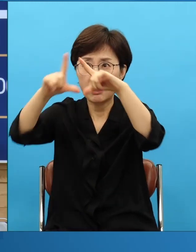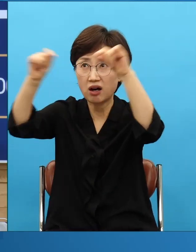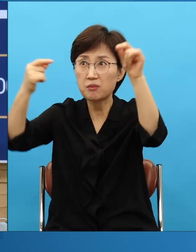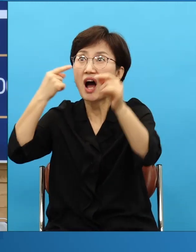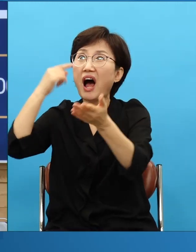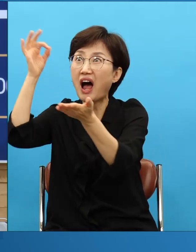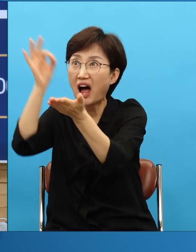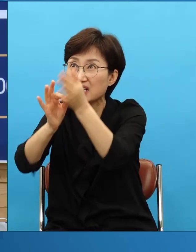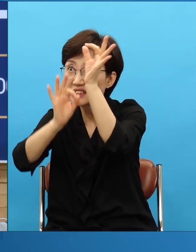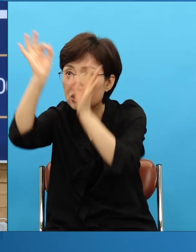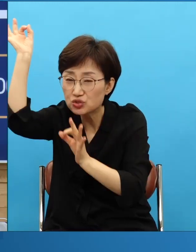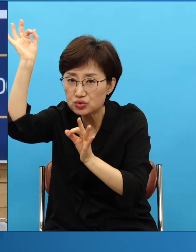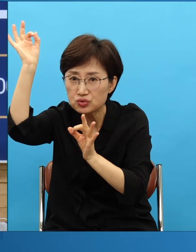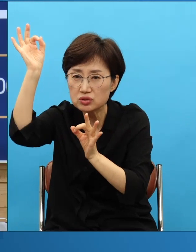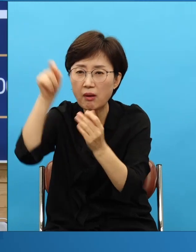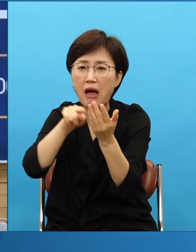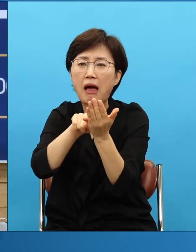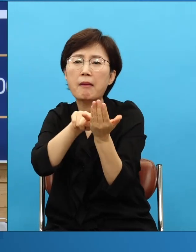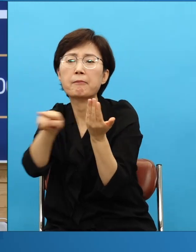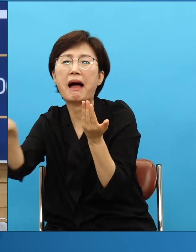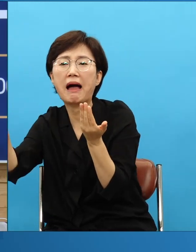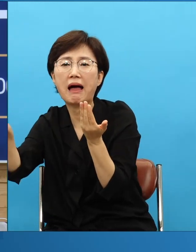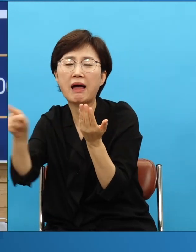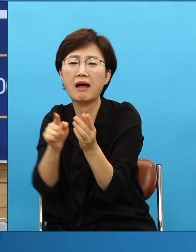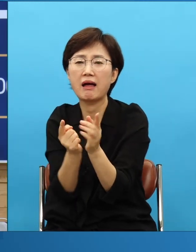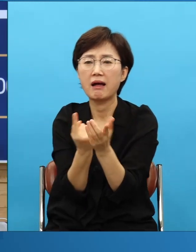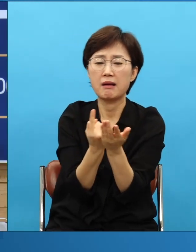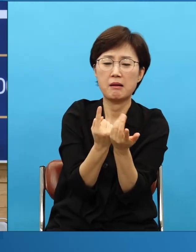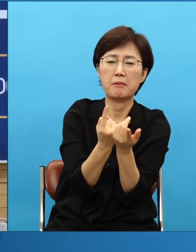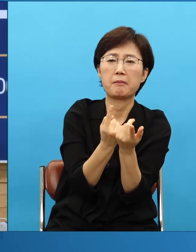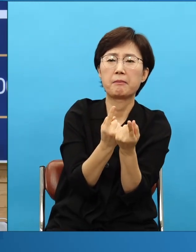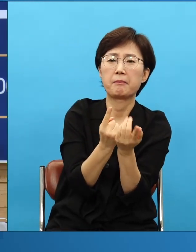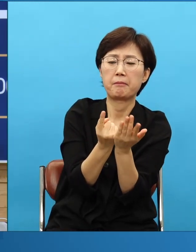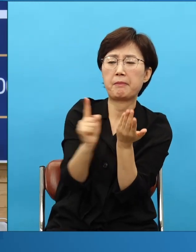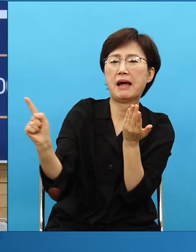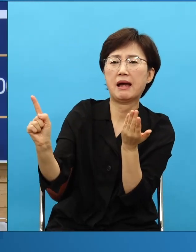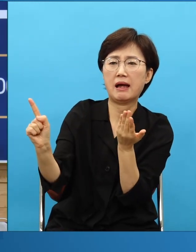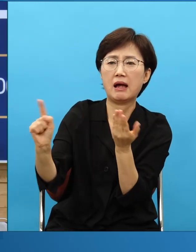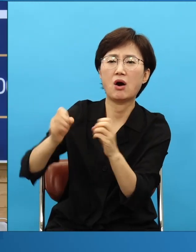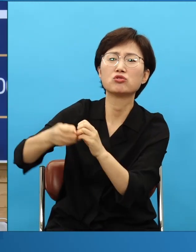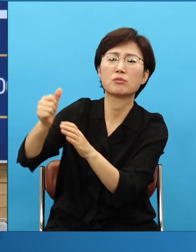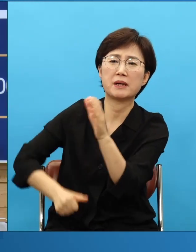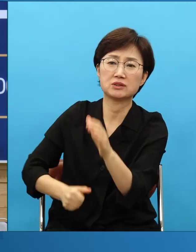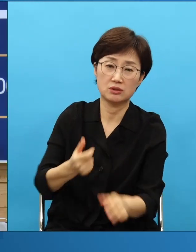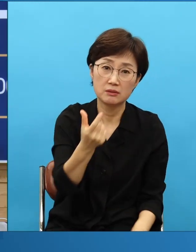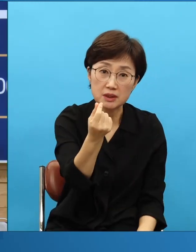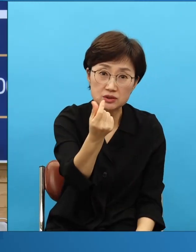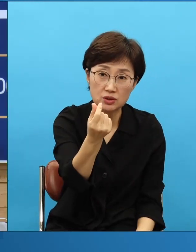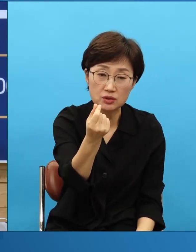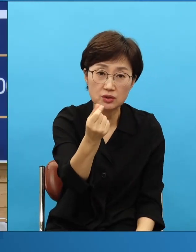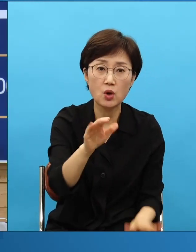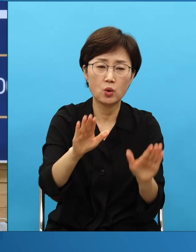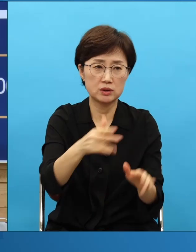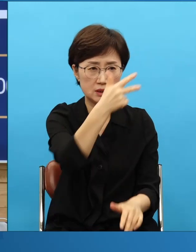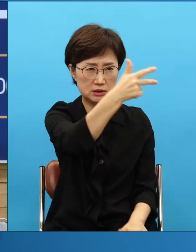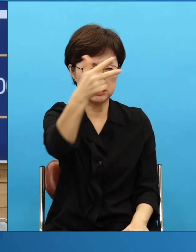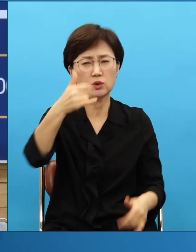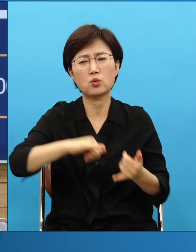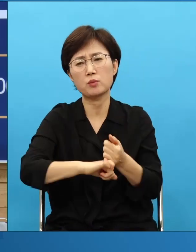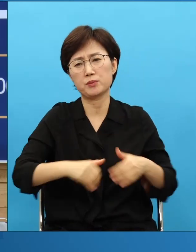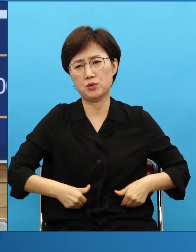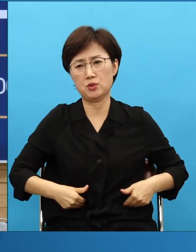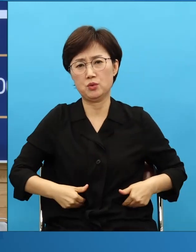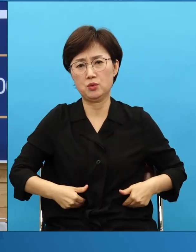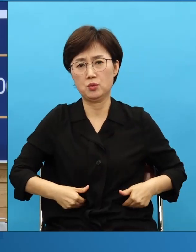directing you in the wrong way, you're going to go the wrong direction. 그래서 이 본문은 그냥 본문이 아니고 정확하게 주 70년에 예루살렘